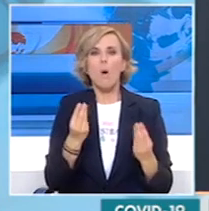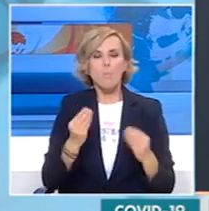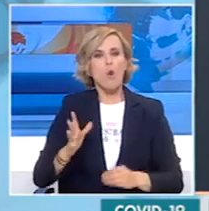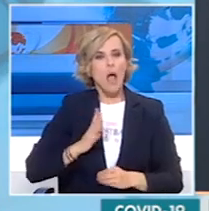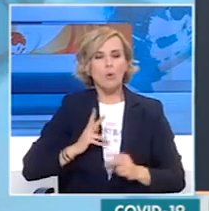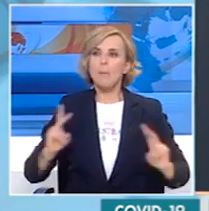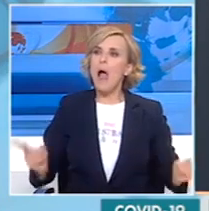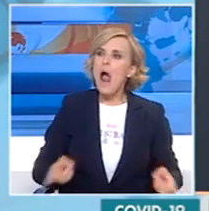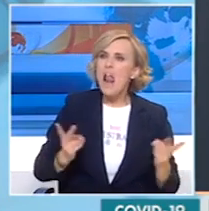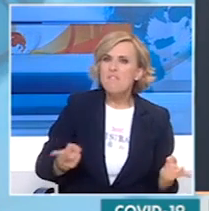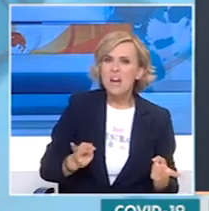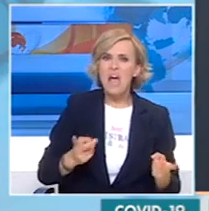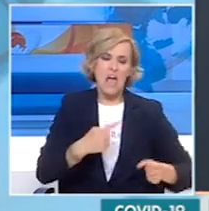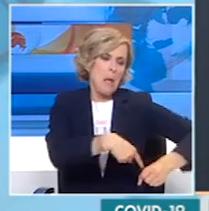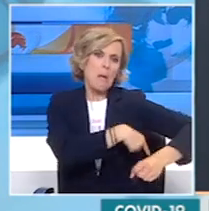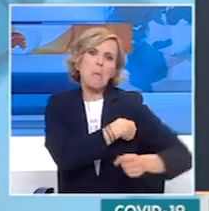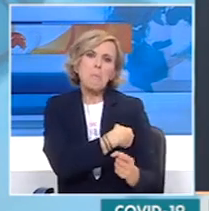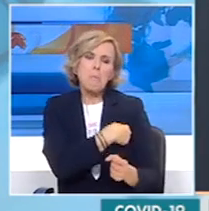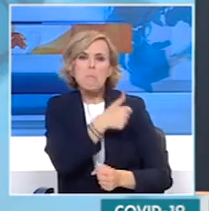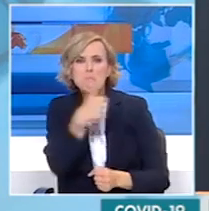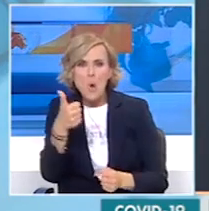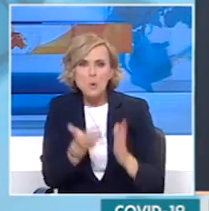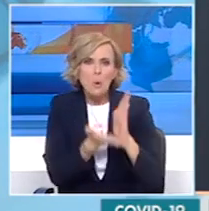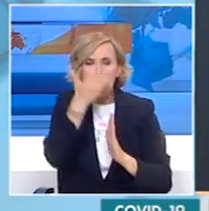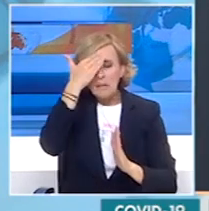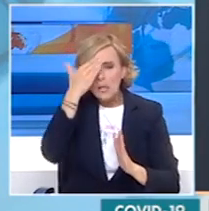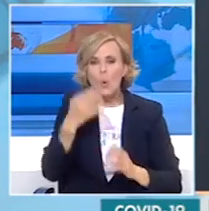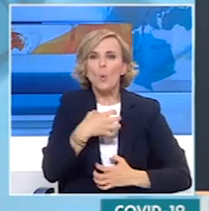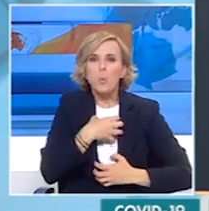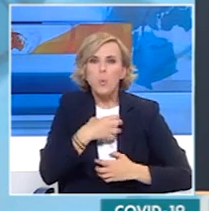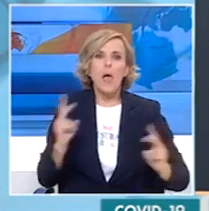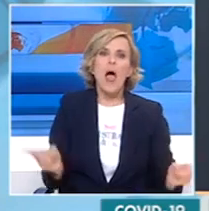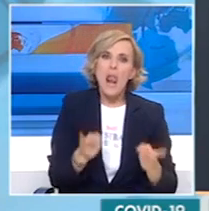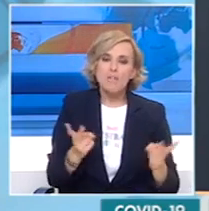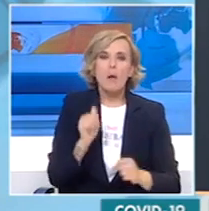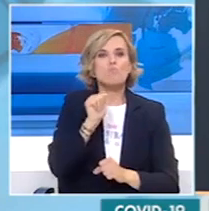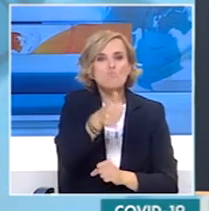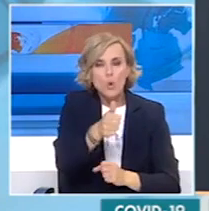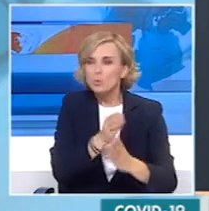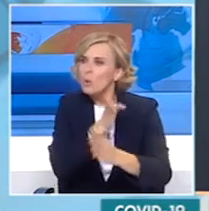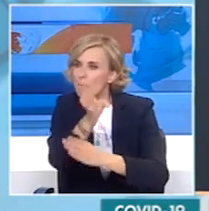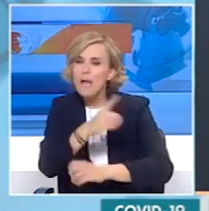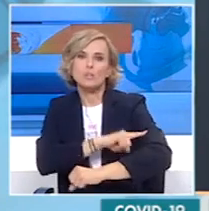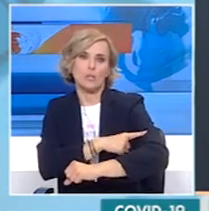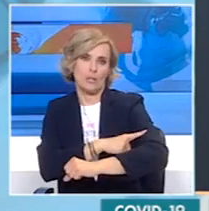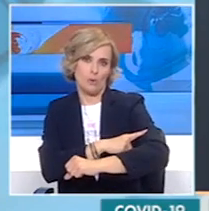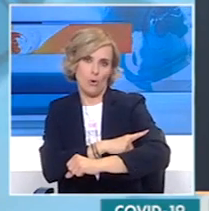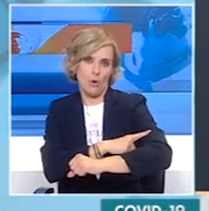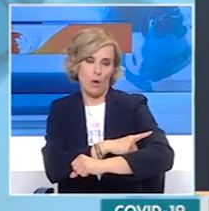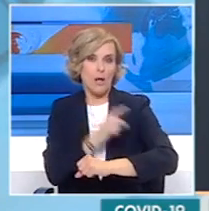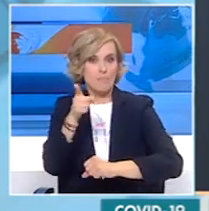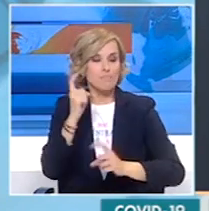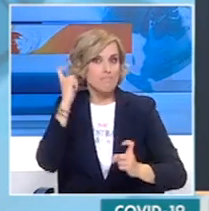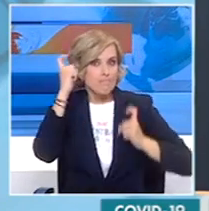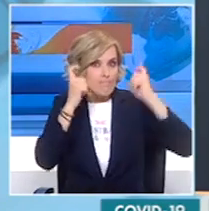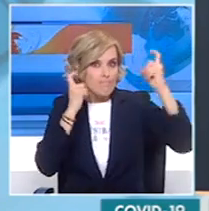άλλως έπρεπε να παραμένουν σπίτι τους. Άρα η στρατηγική του τέστινγκ δεν αλλάζει το κύριο μήνυμα ότι μένει σπίτι σου αν έχει ελαφρά συμπτώματα. Σου δίνει μια